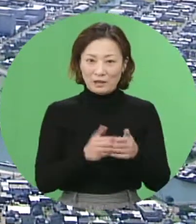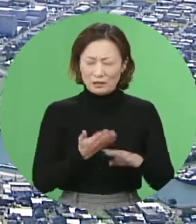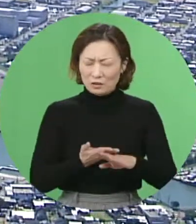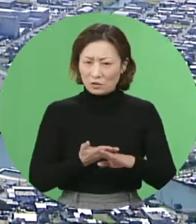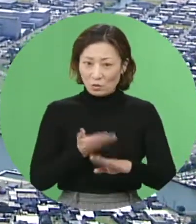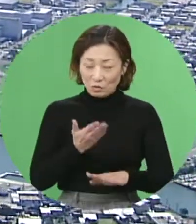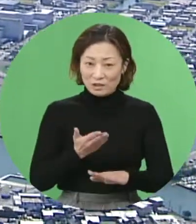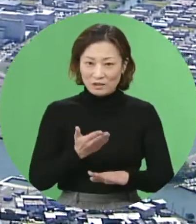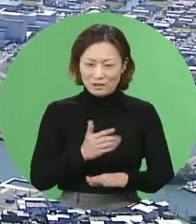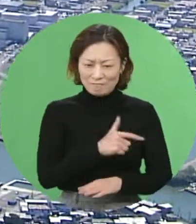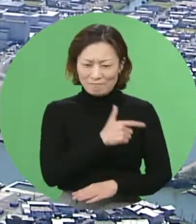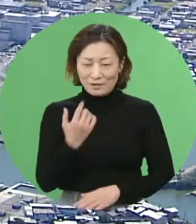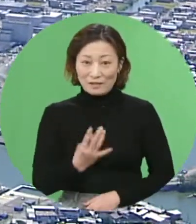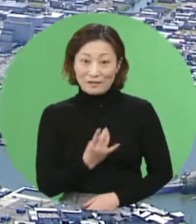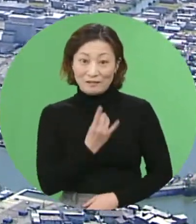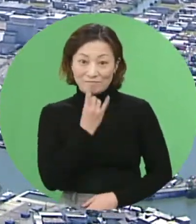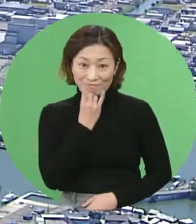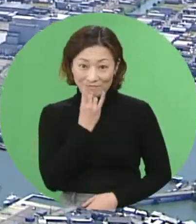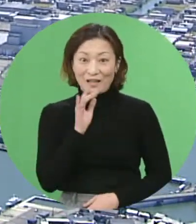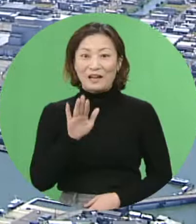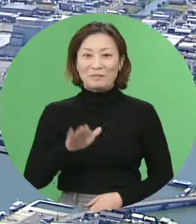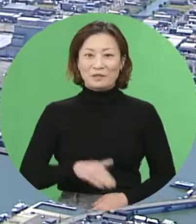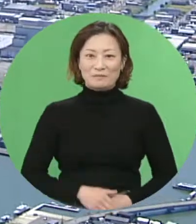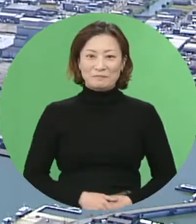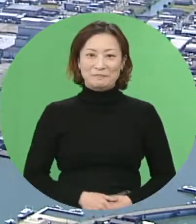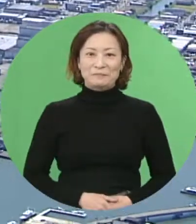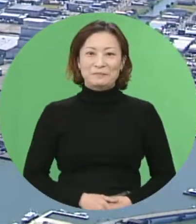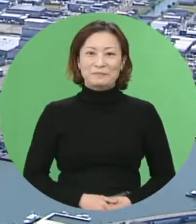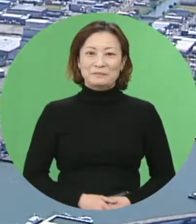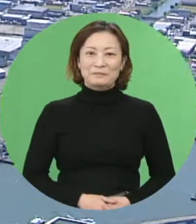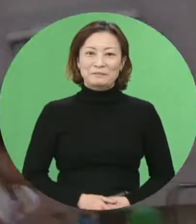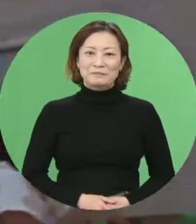上に大きな期待が寄せられています。